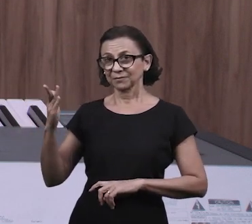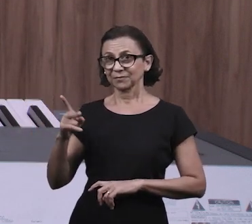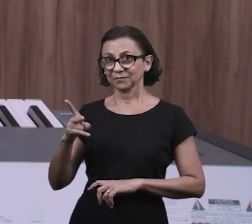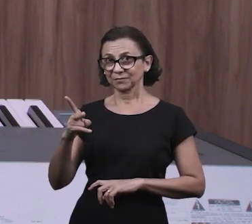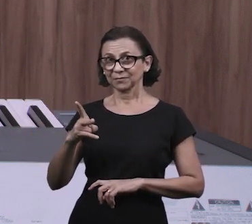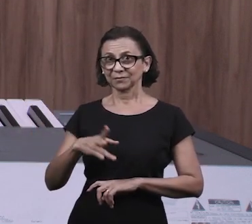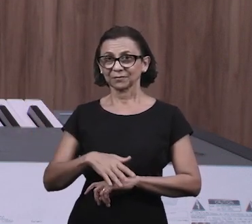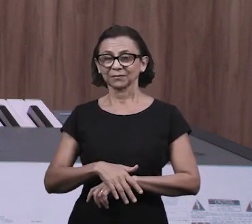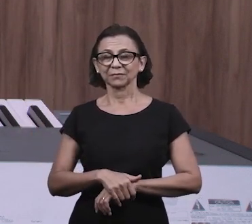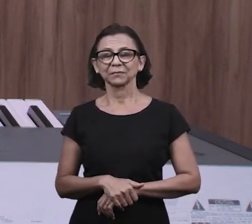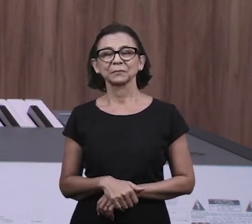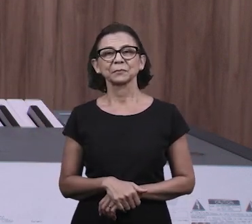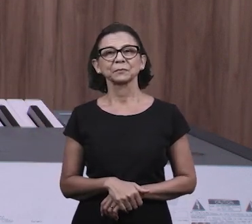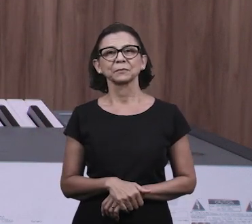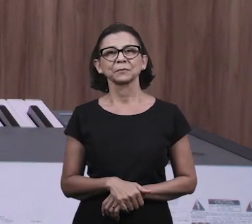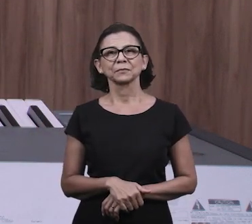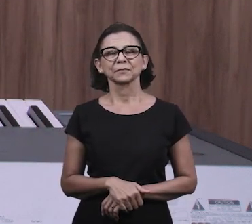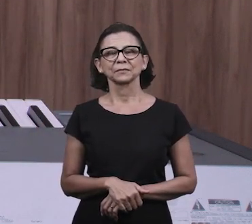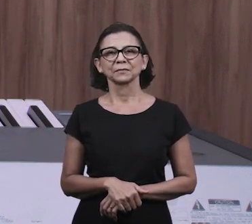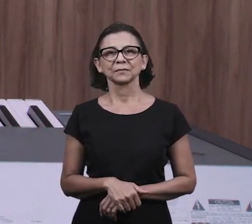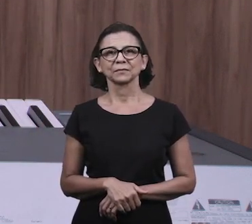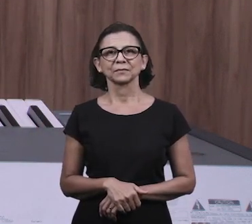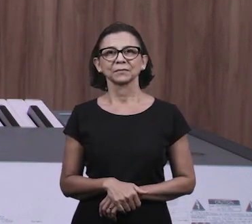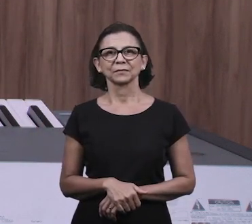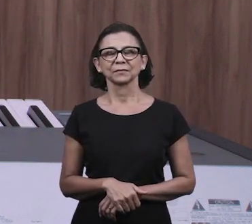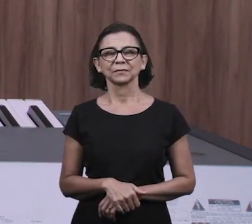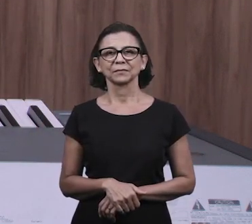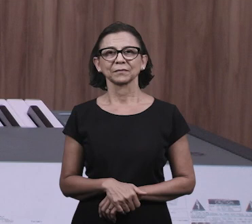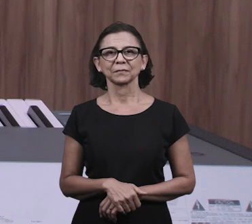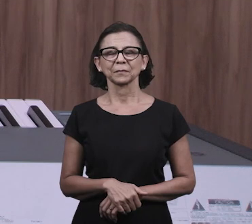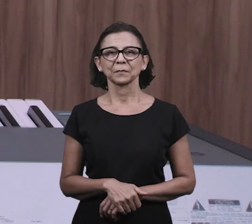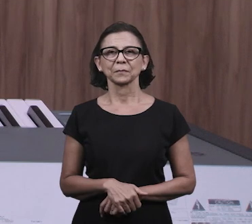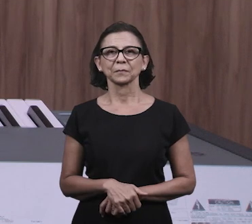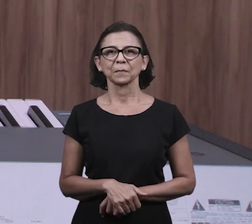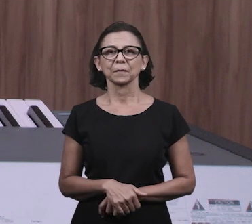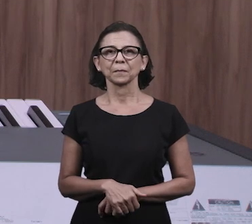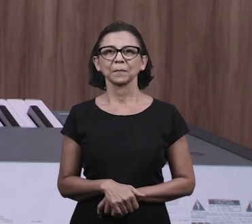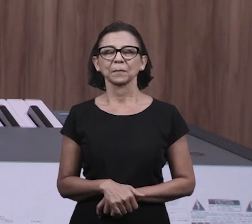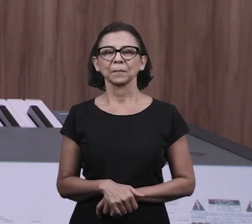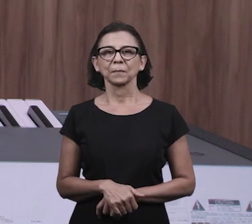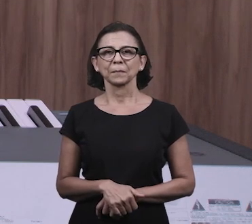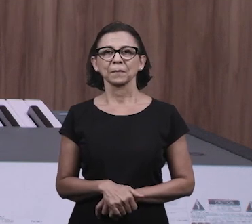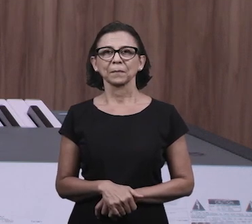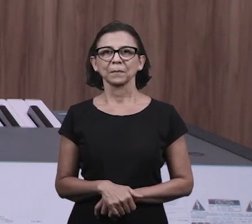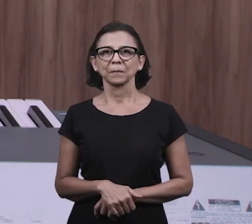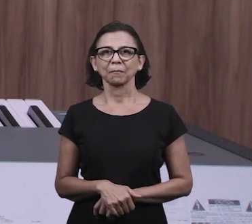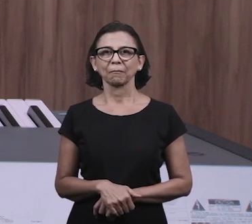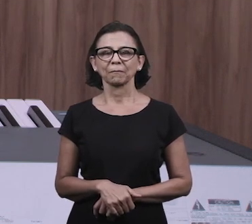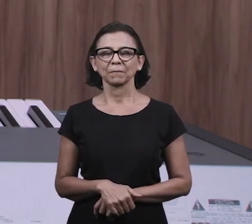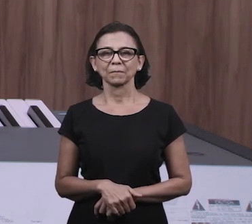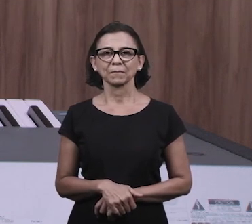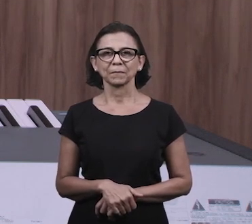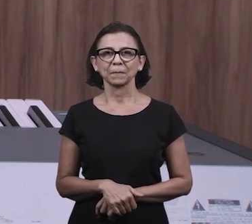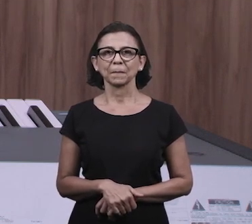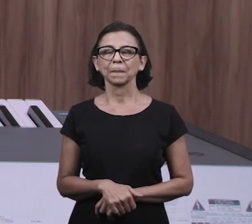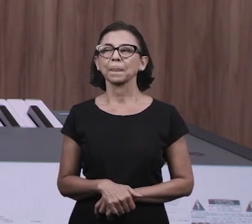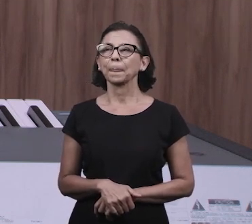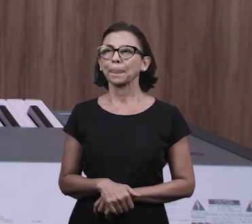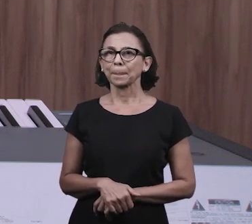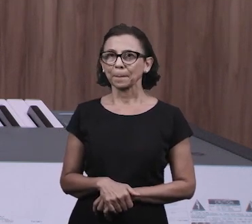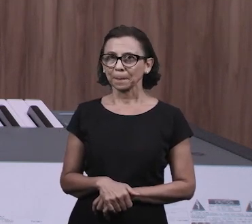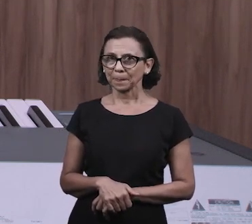avec le doigt dans l'aigu. Dó, si, lá, sol, lá, sol. Et